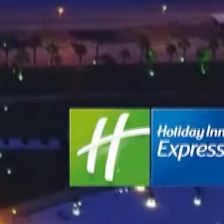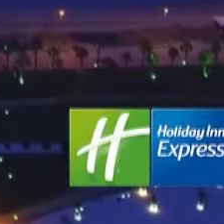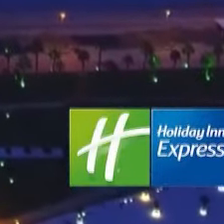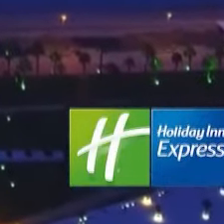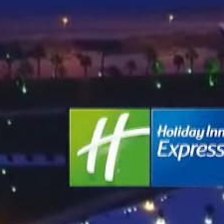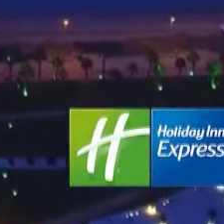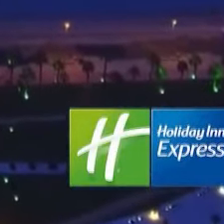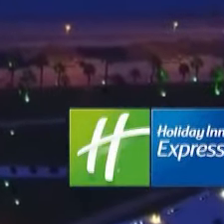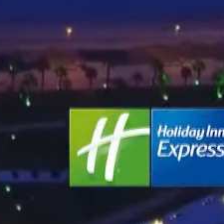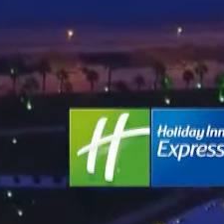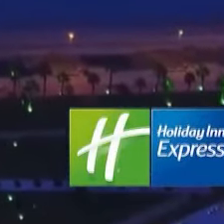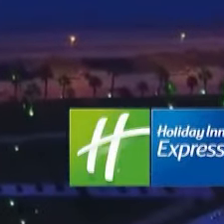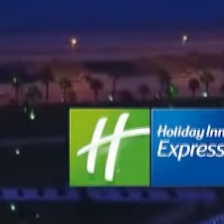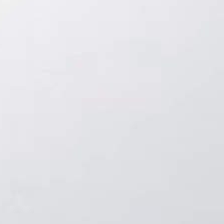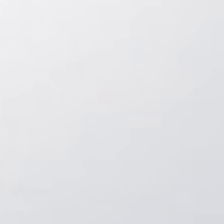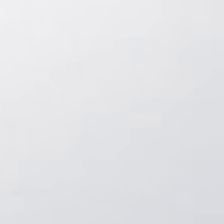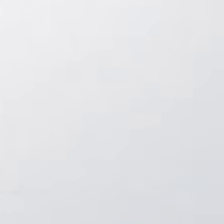ბოლო სართულზე.